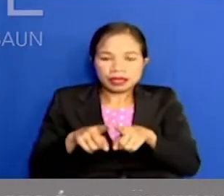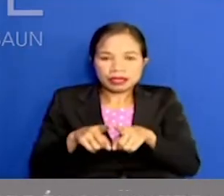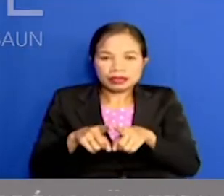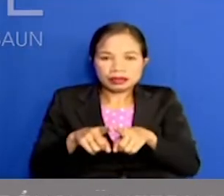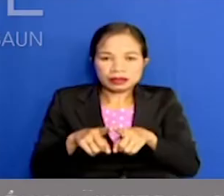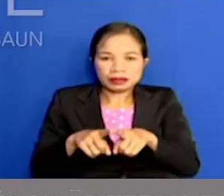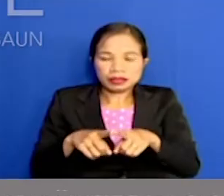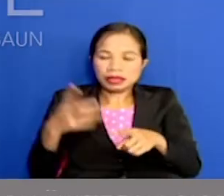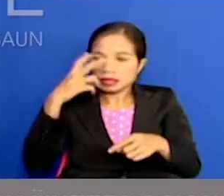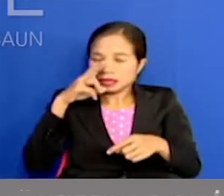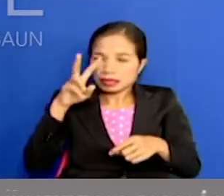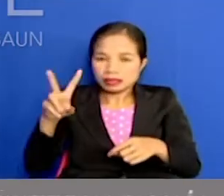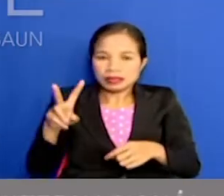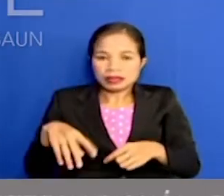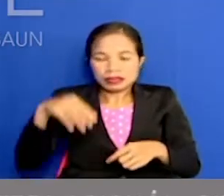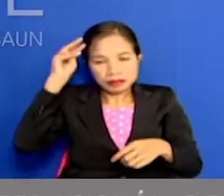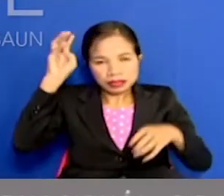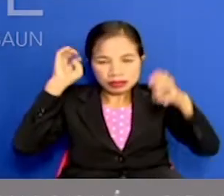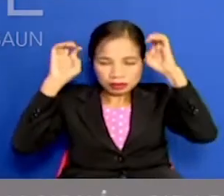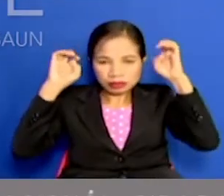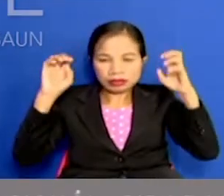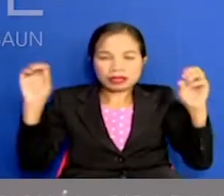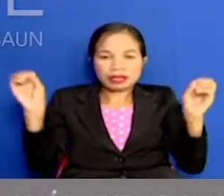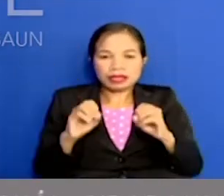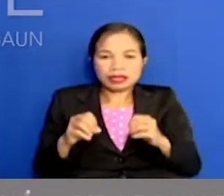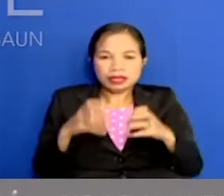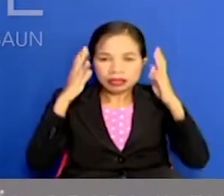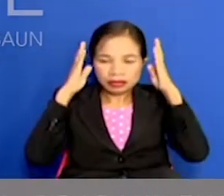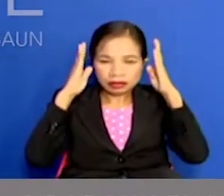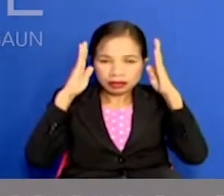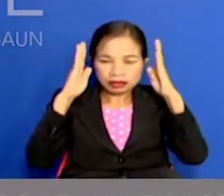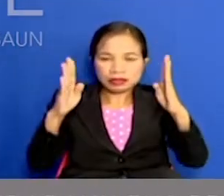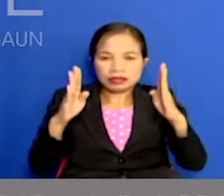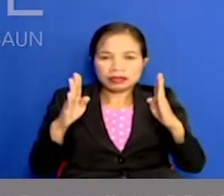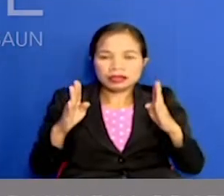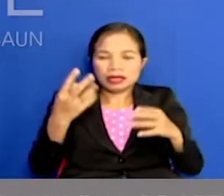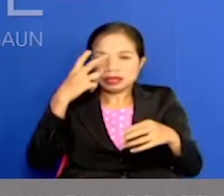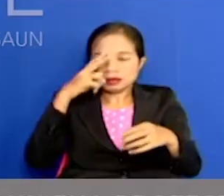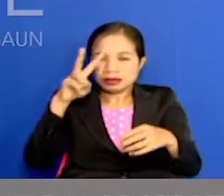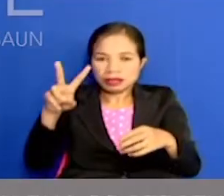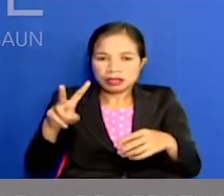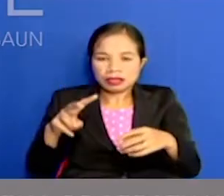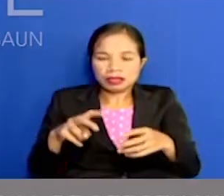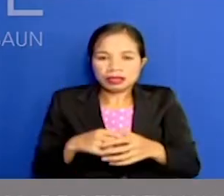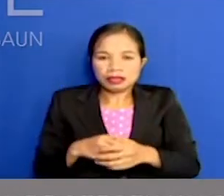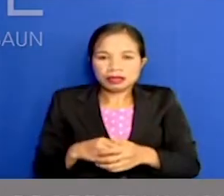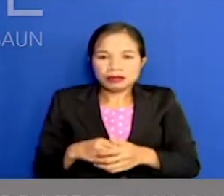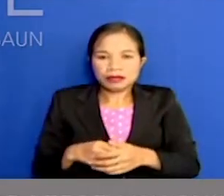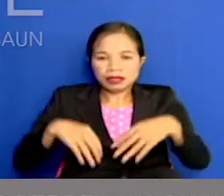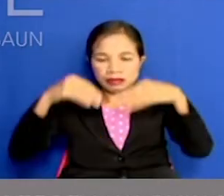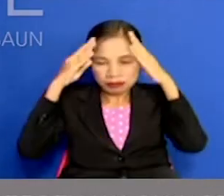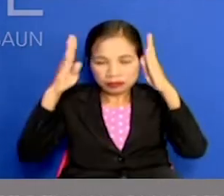hare kata. Ministeri edukasaun la seriu atu hare ba ia sirkular sine be maka